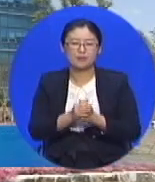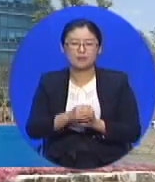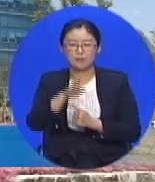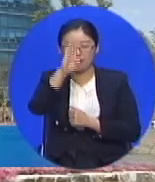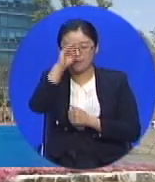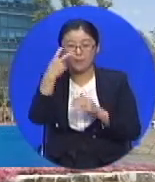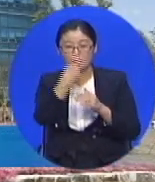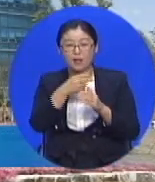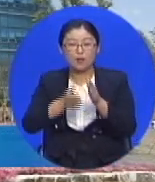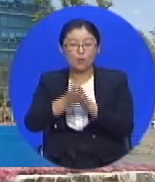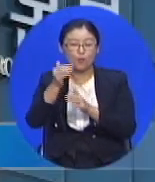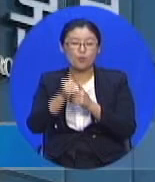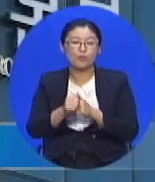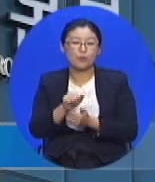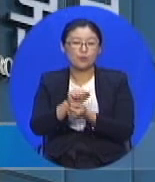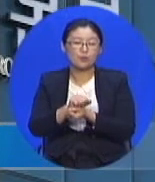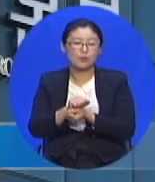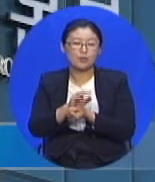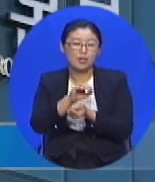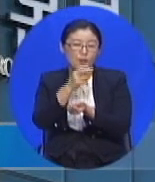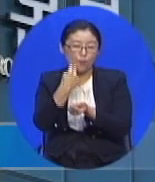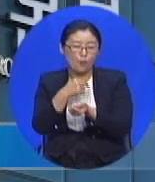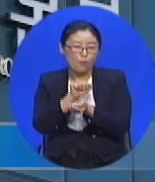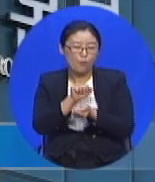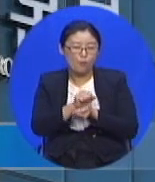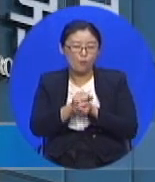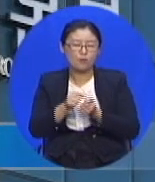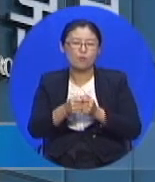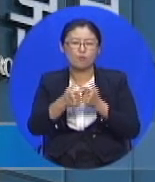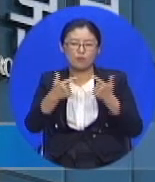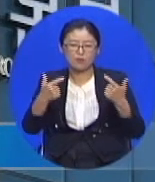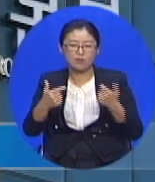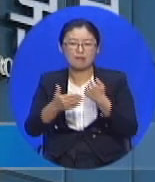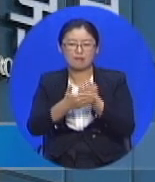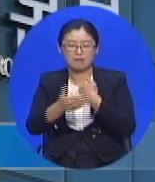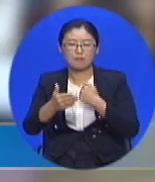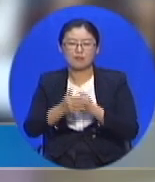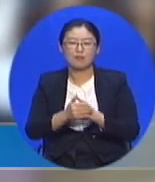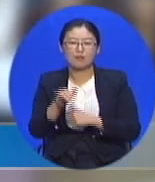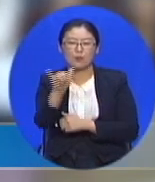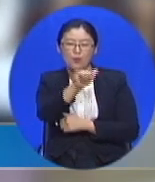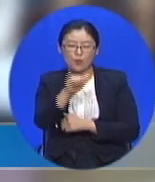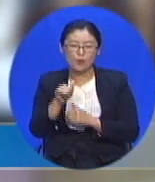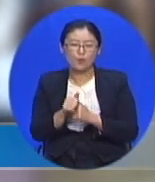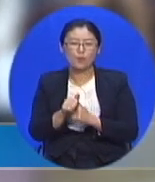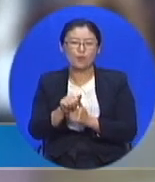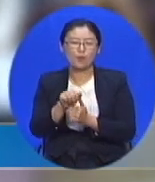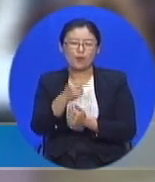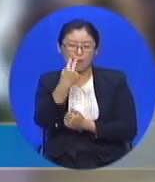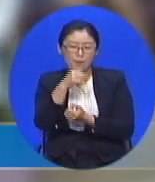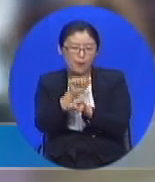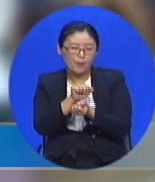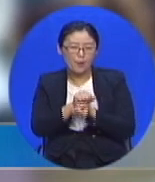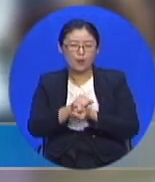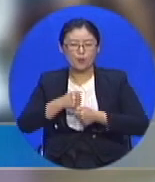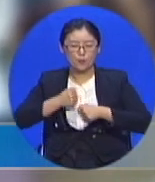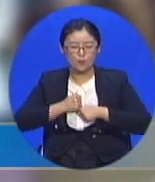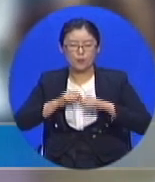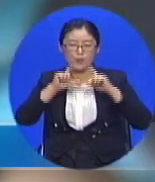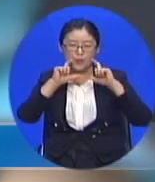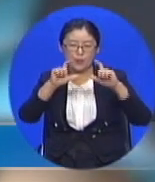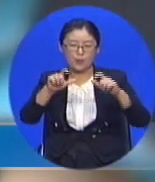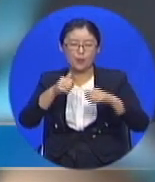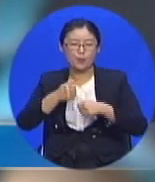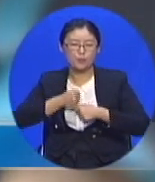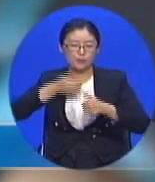질병관리본부는 인플루엔자 환자가 유행 기준점을 초과해 증가하고 있다며 전국에 인플루엔자 유행주의보를 발령하고 감염